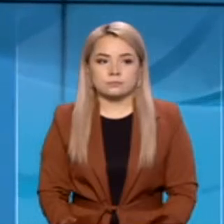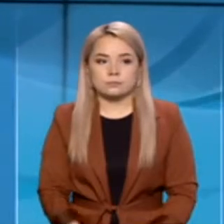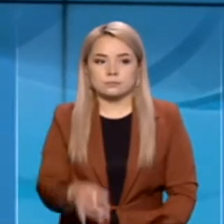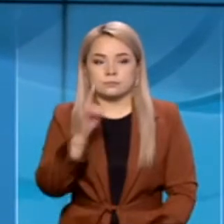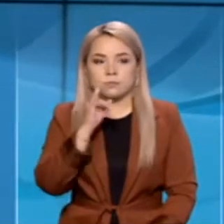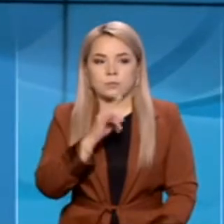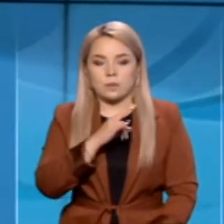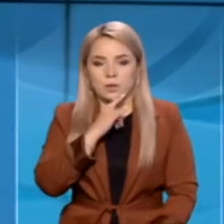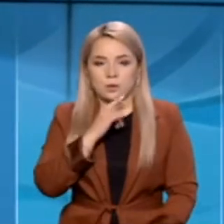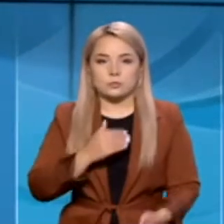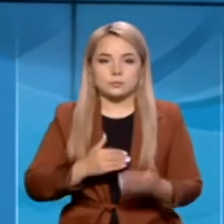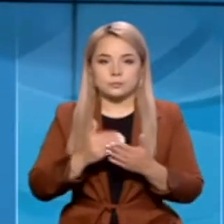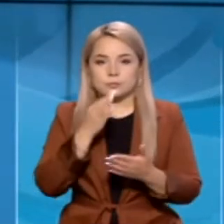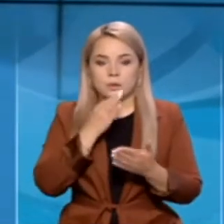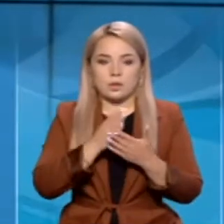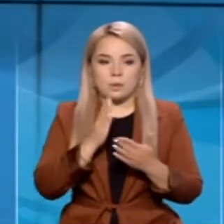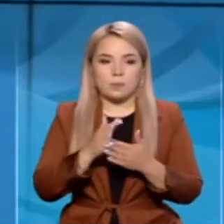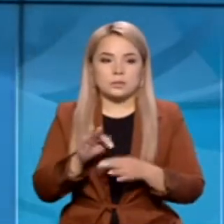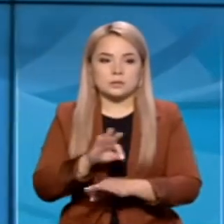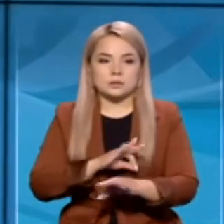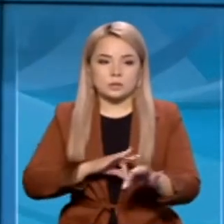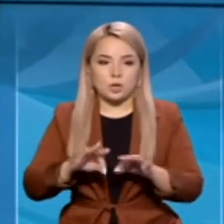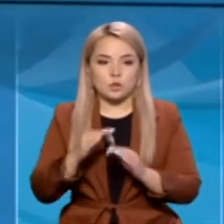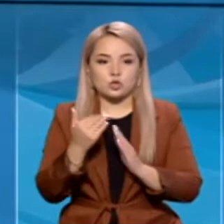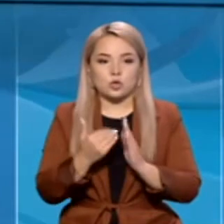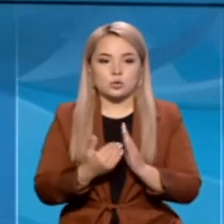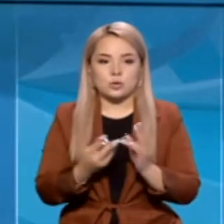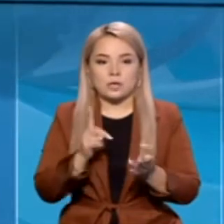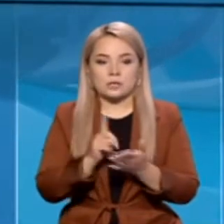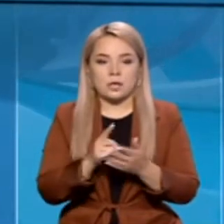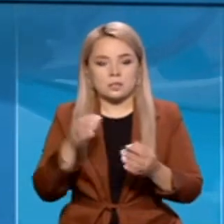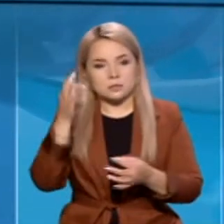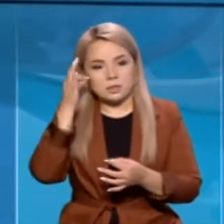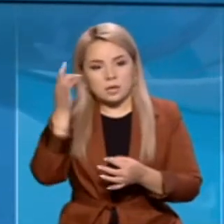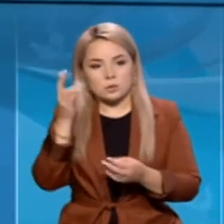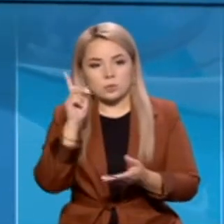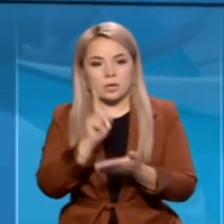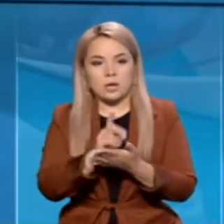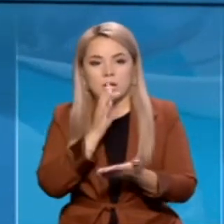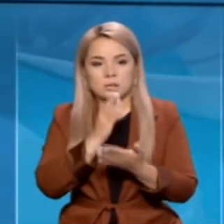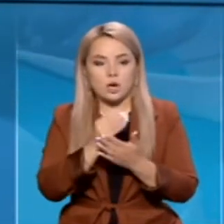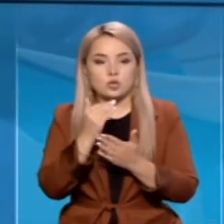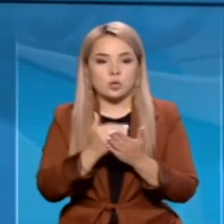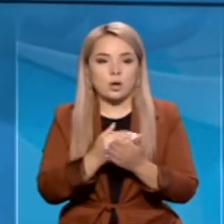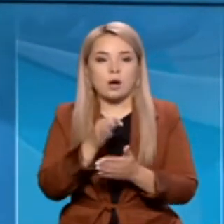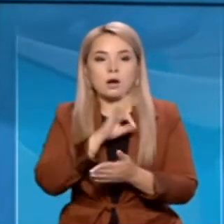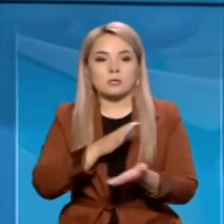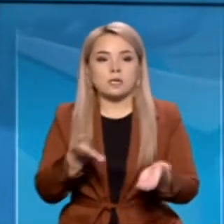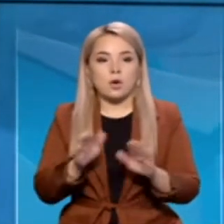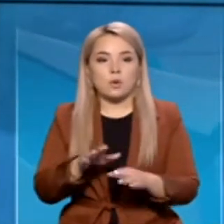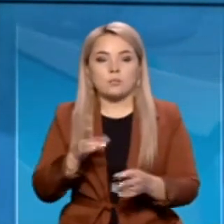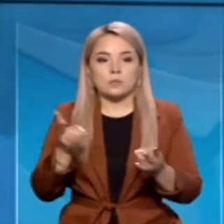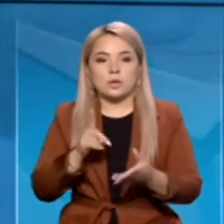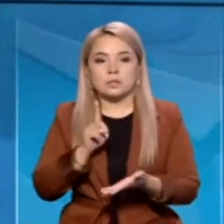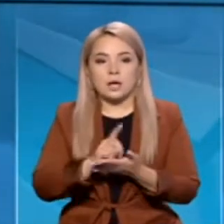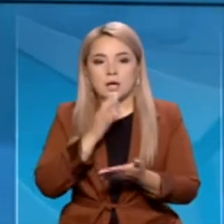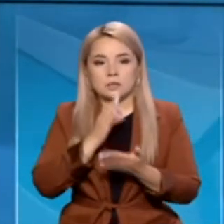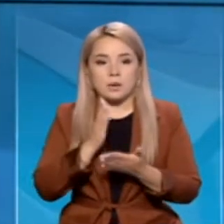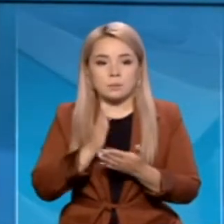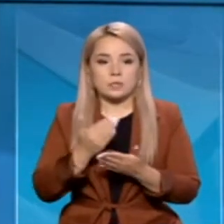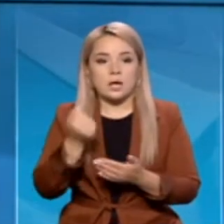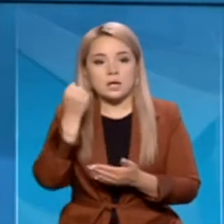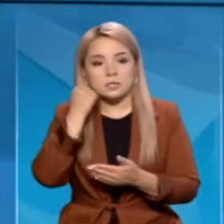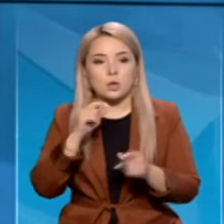Қазақстанға дәлдігі жоғары заманауи геодезиялық жүйе керек. Қазір кеңестік кезеңнен қалған жүйені қолдануға мәжбүрміз. Ол